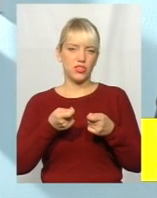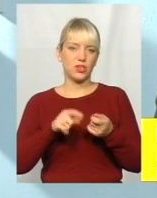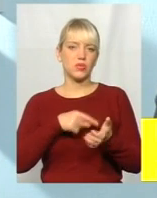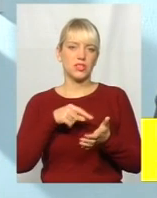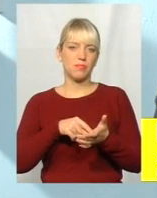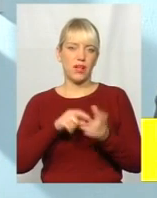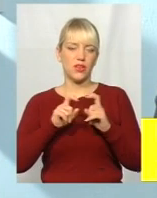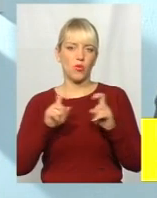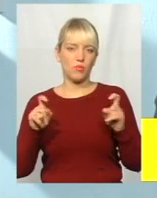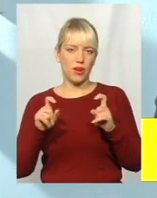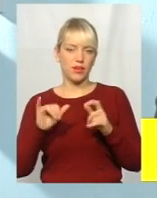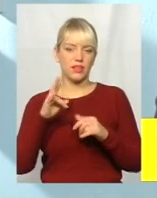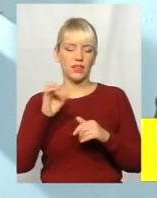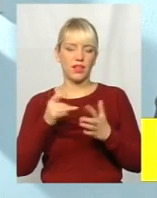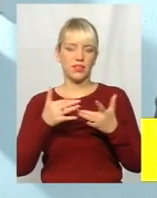компаній